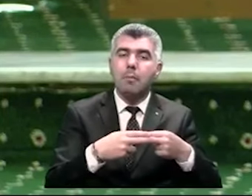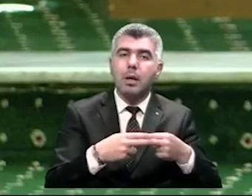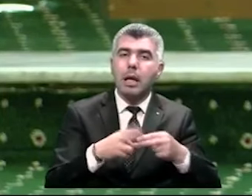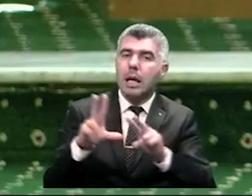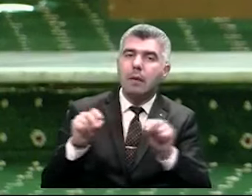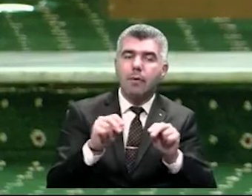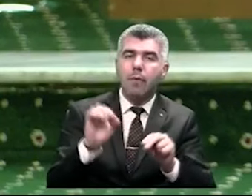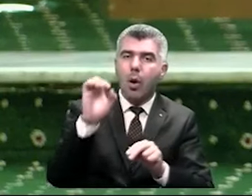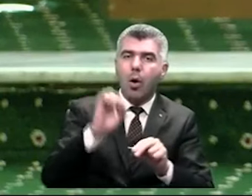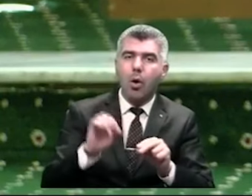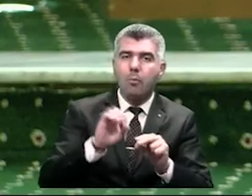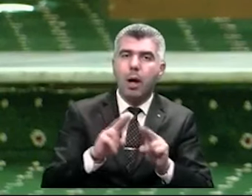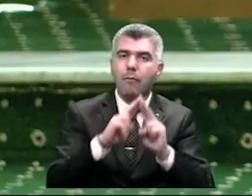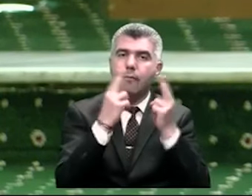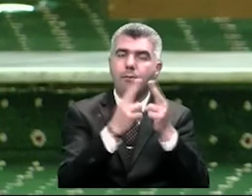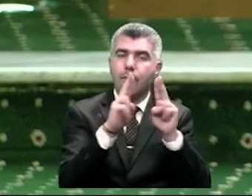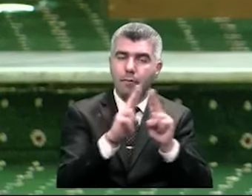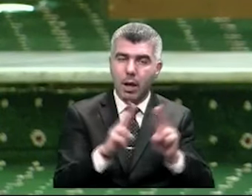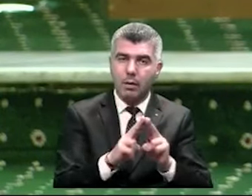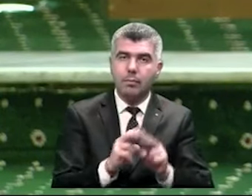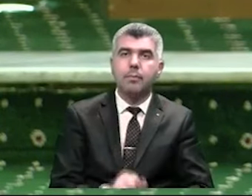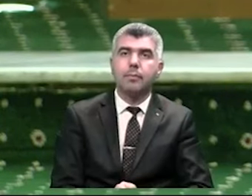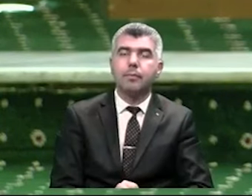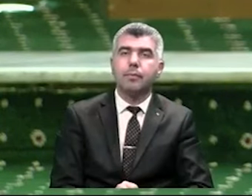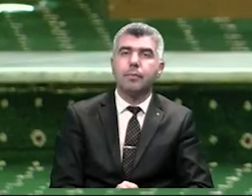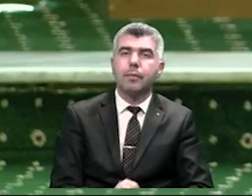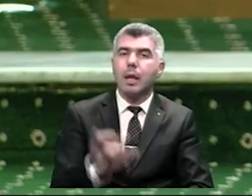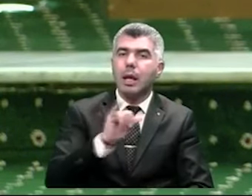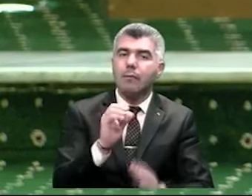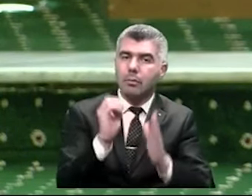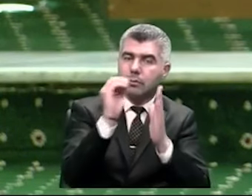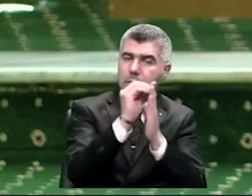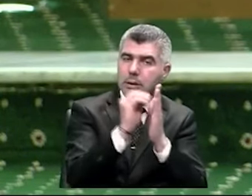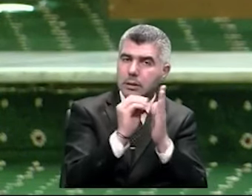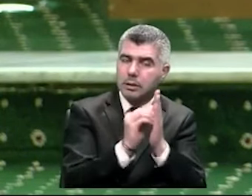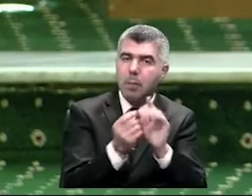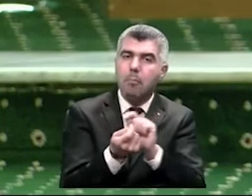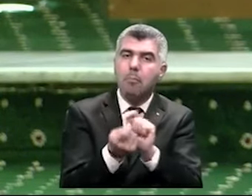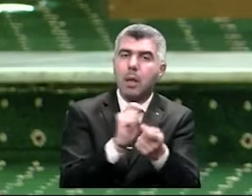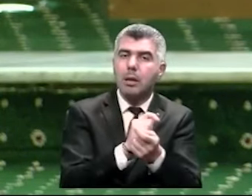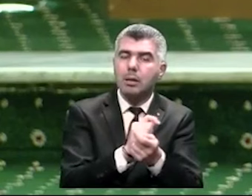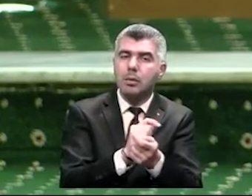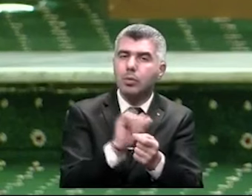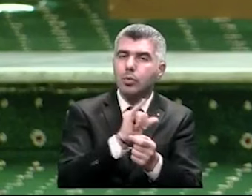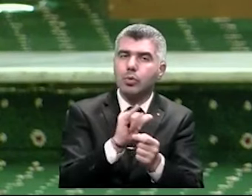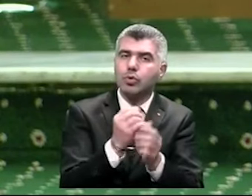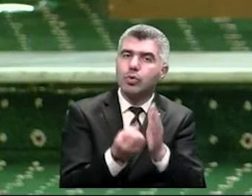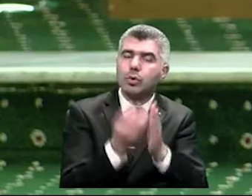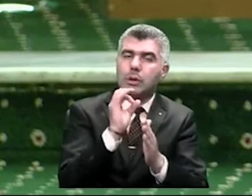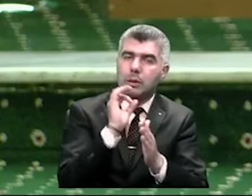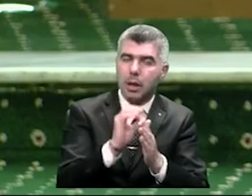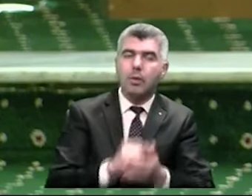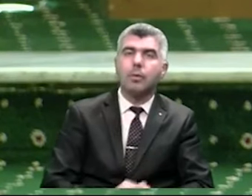نظيرتها الاجنبيه ومن بين الملاحظات التي يمكن ابداها على هذه التغييرات التي تضمنتها الشروط الجديده التي